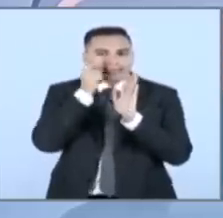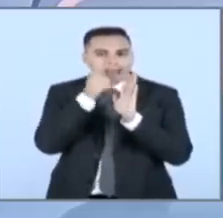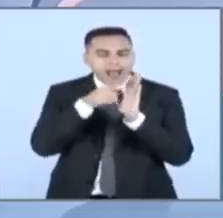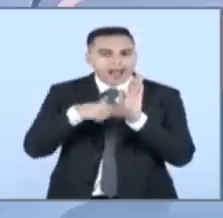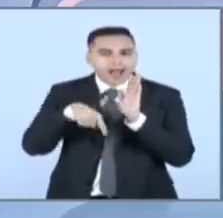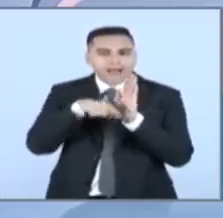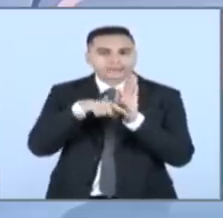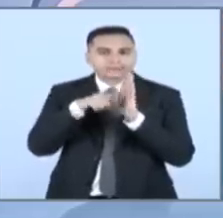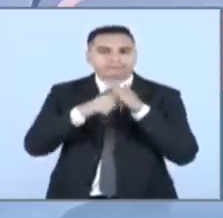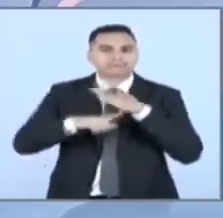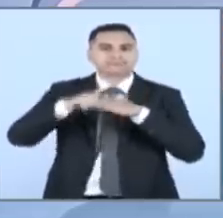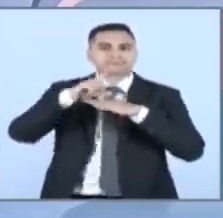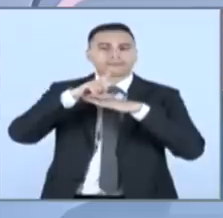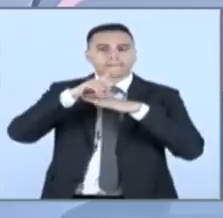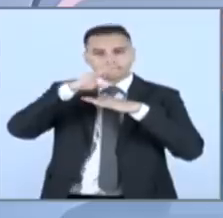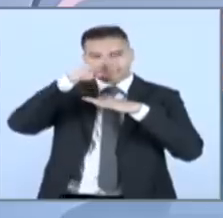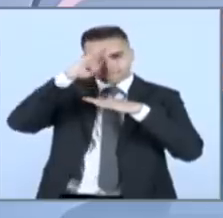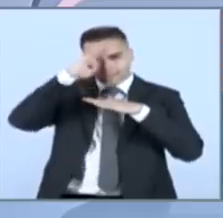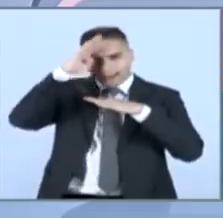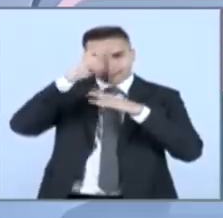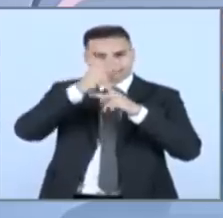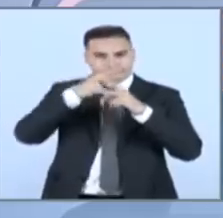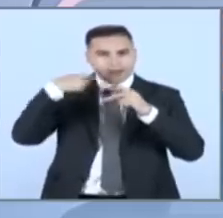والحد من سلطة الحاكم،